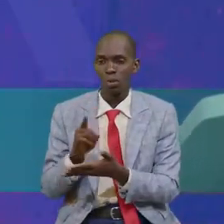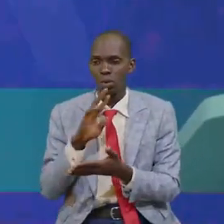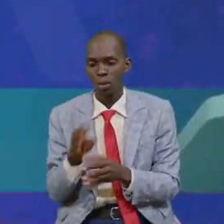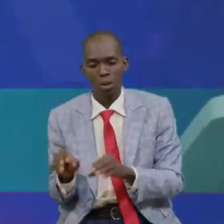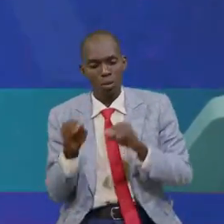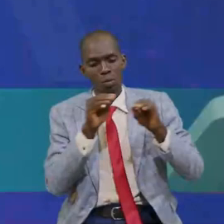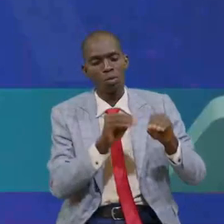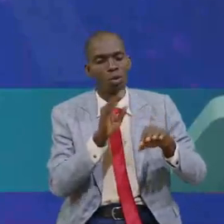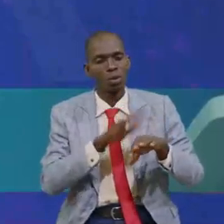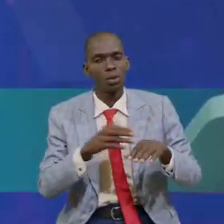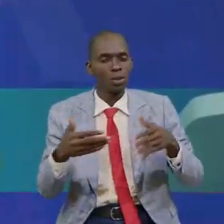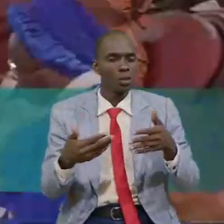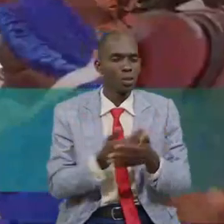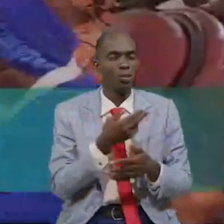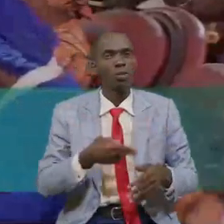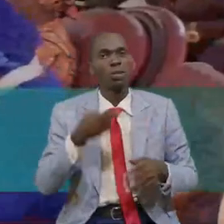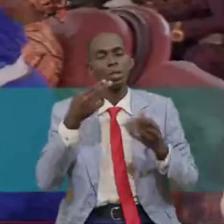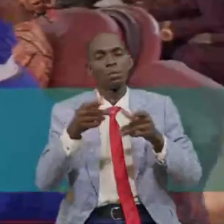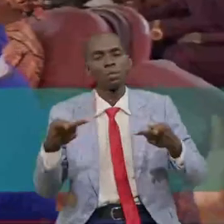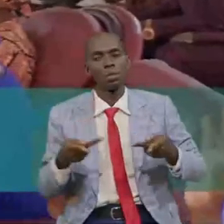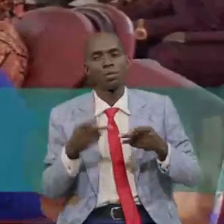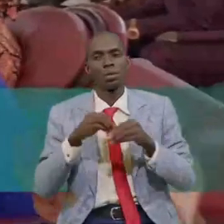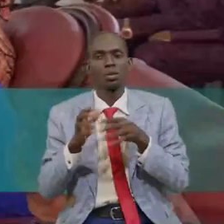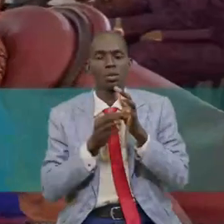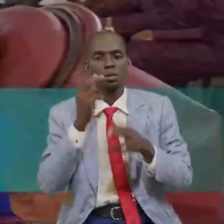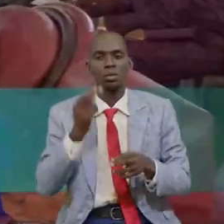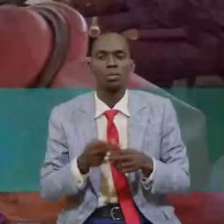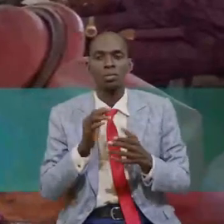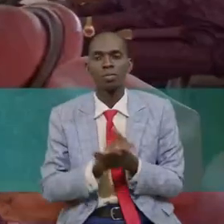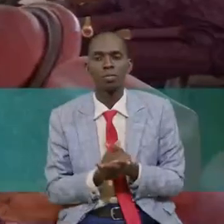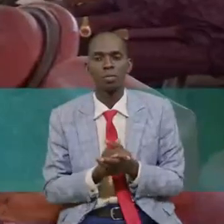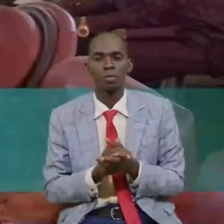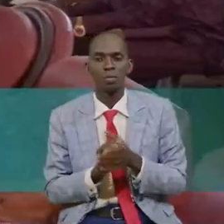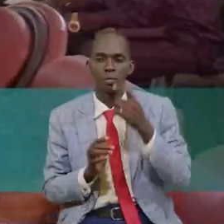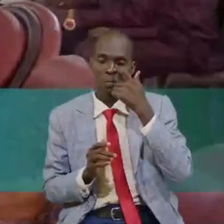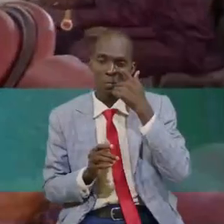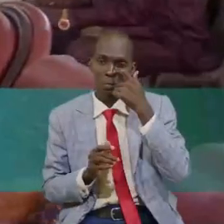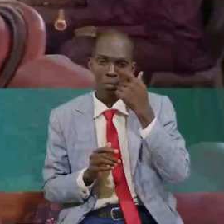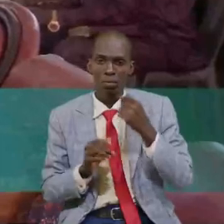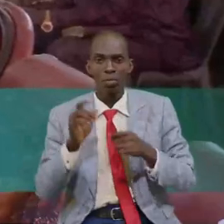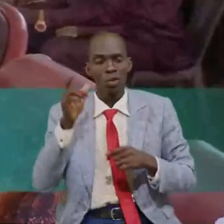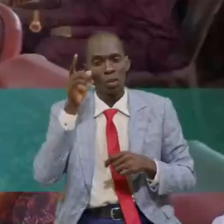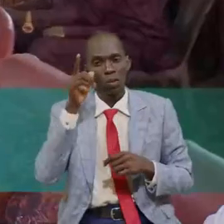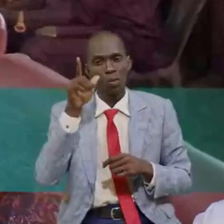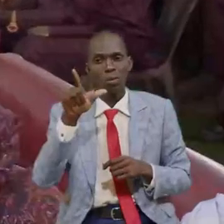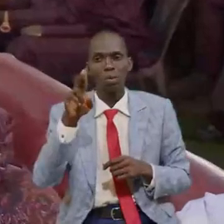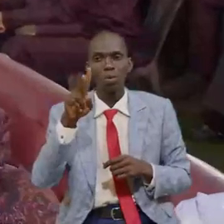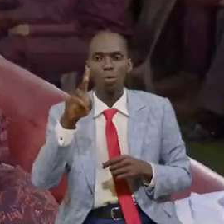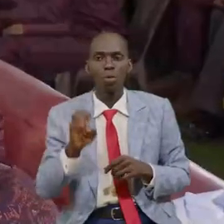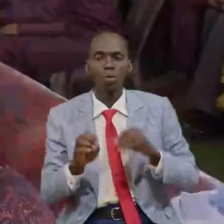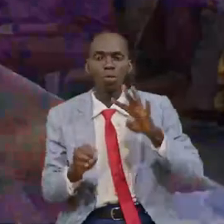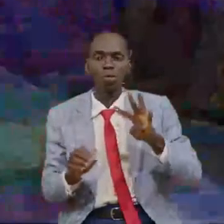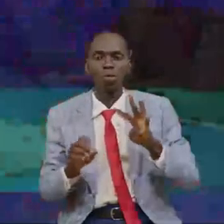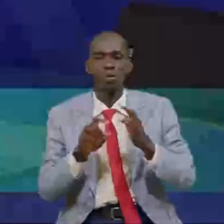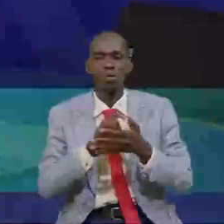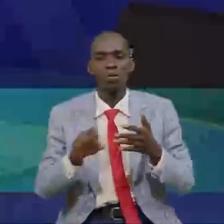ici, sur un nouveau territoire aujourd'hui au nom de Jésus. En Luc chapitre 4, verset